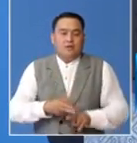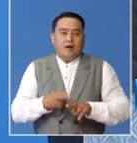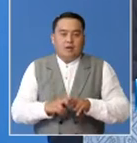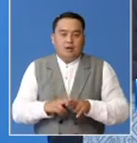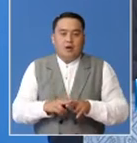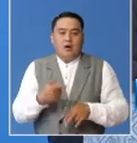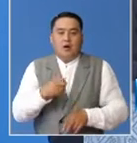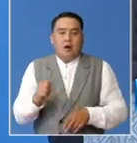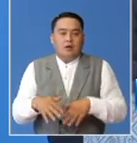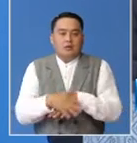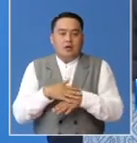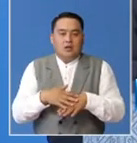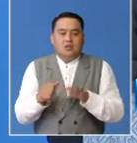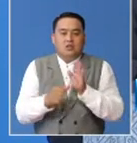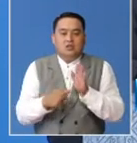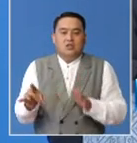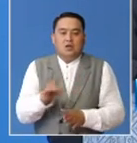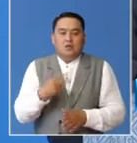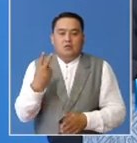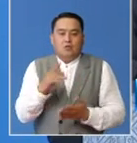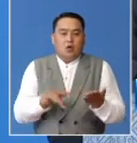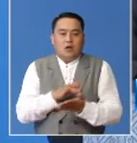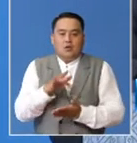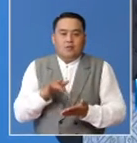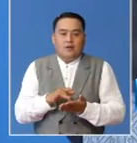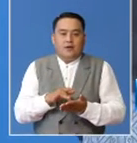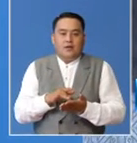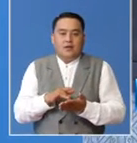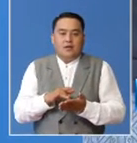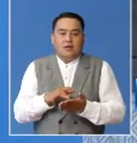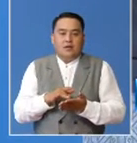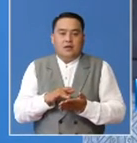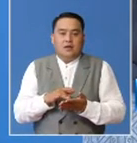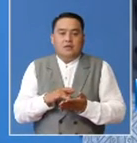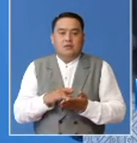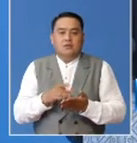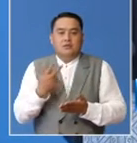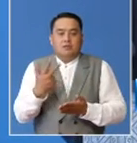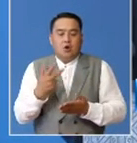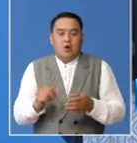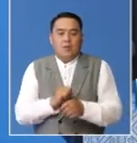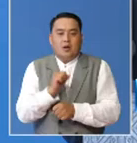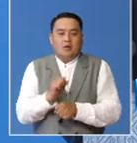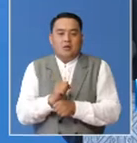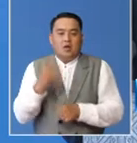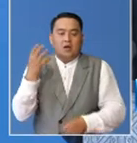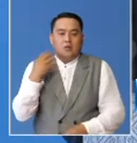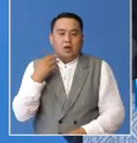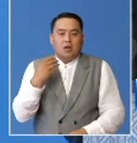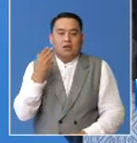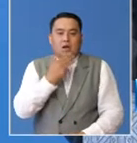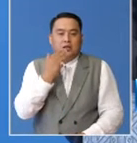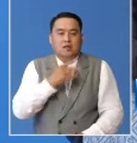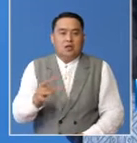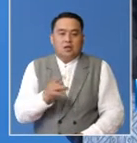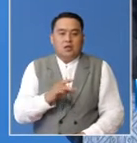газу получили населенные пункты 6 районов и 2 городов. На строительство 3 АГРЭС в Балхашском, Кербулакском и Каратарском районах